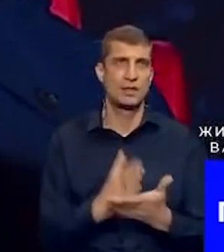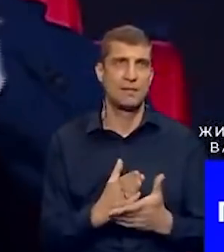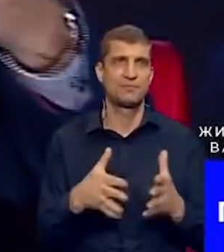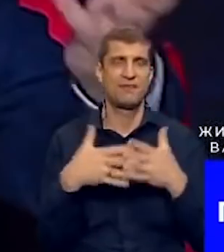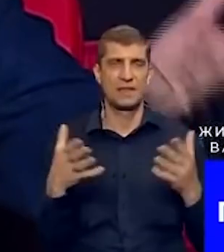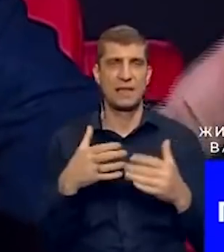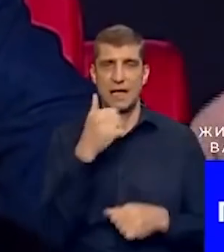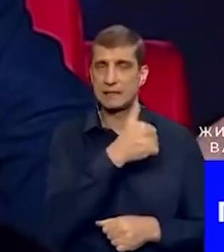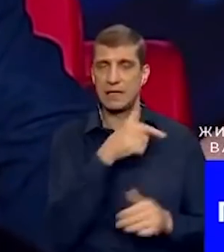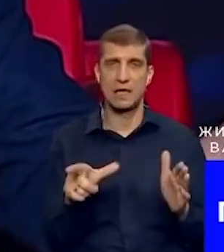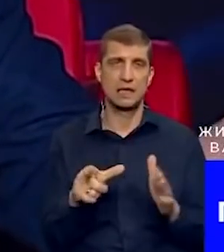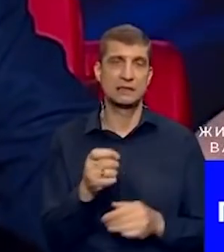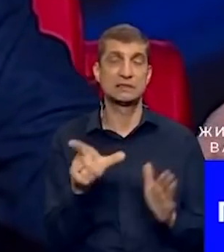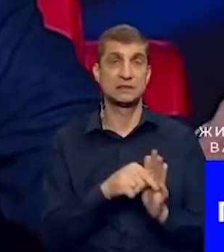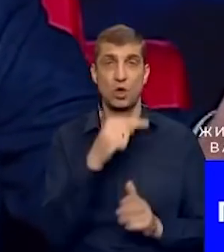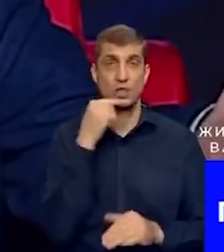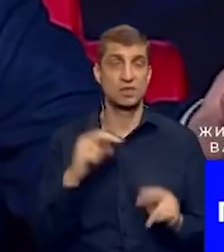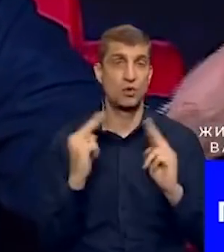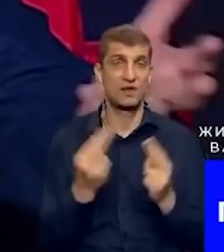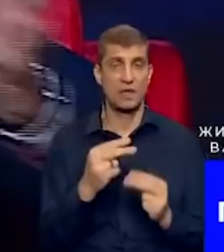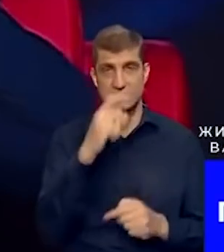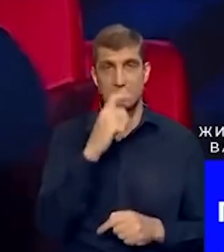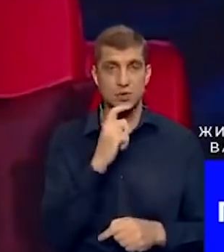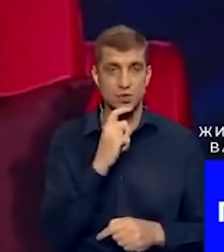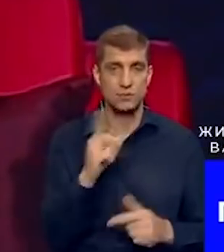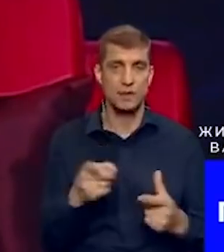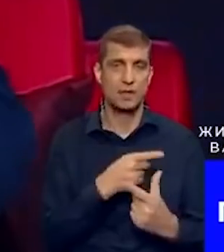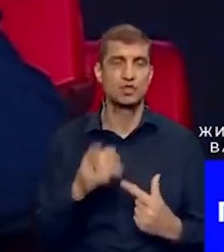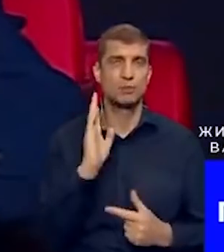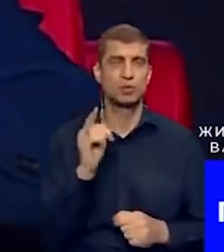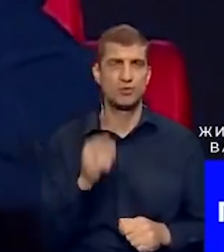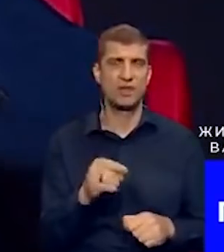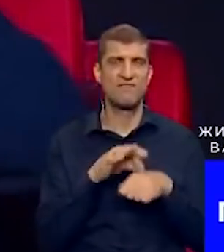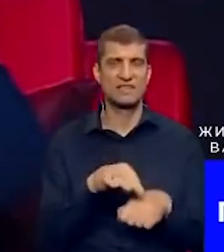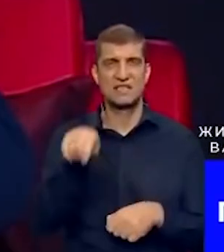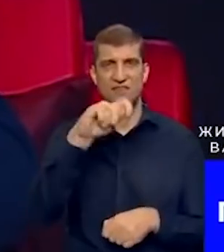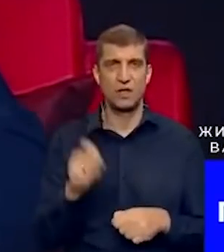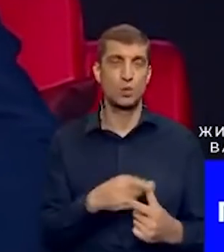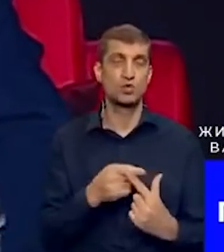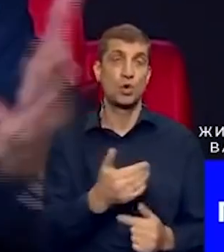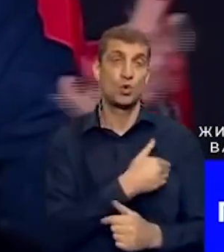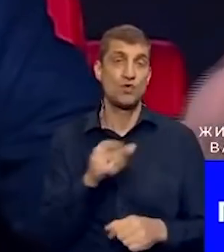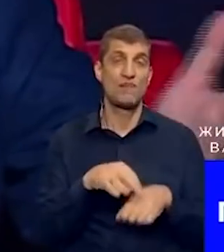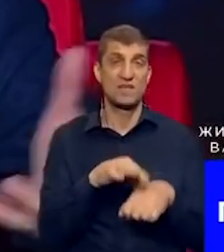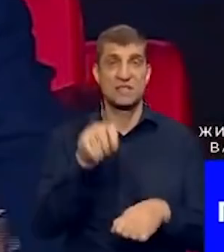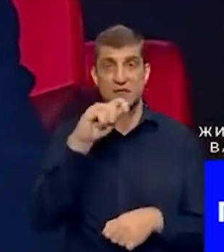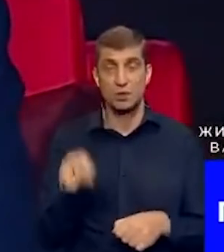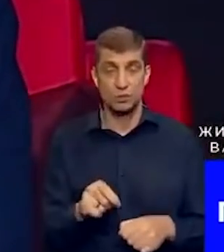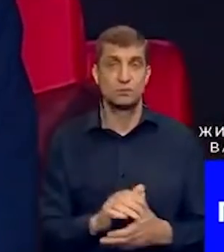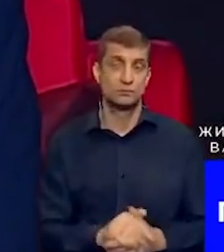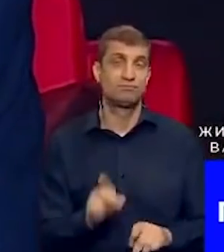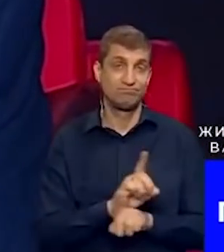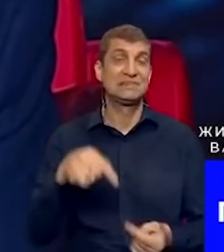Велика інтрига з Російською Федерацією, бо незрозуміло, чи будуть вони вести війну і чи хочуть вони вести війну. Ну, типовий